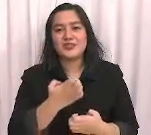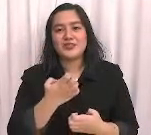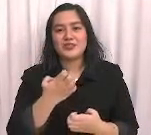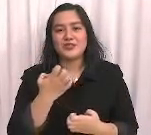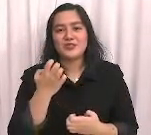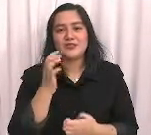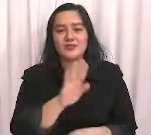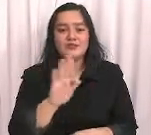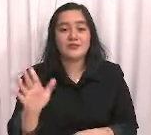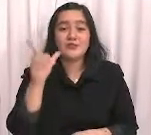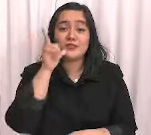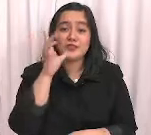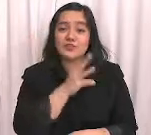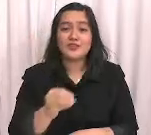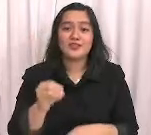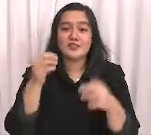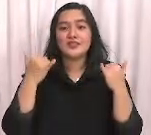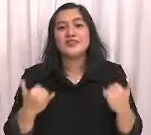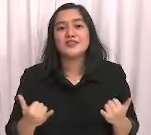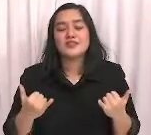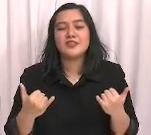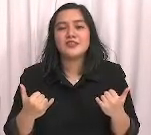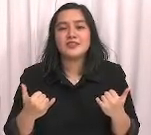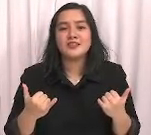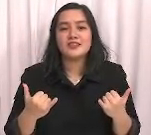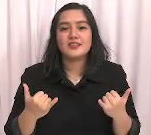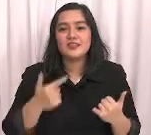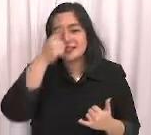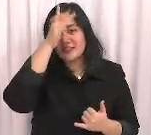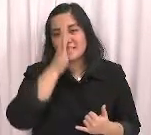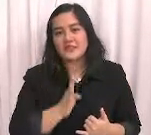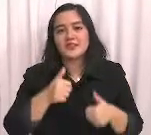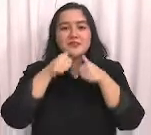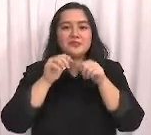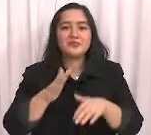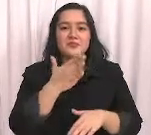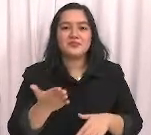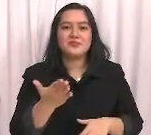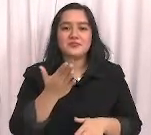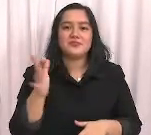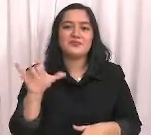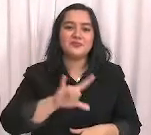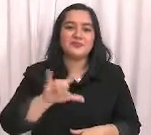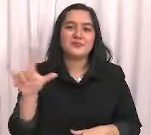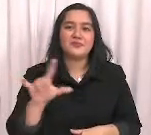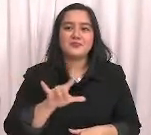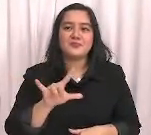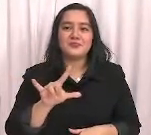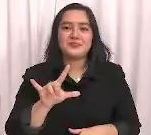your lunch, and enjoy the rest of the day. God bless you all, and I love you all.